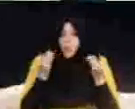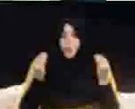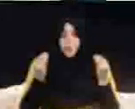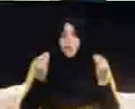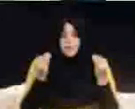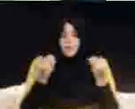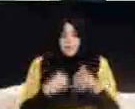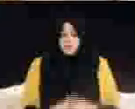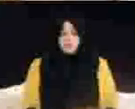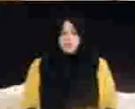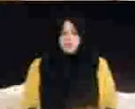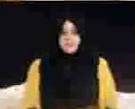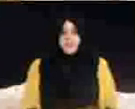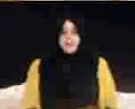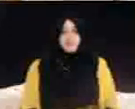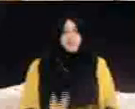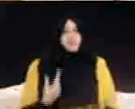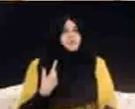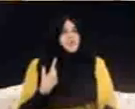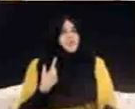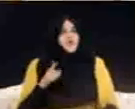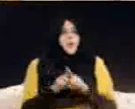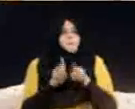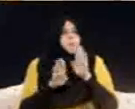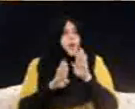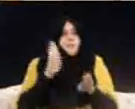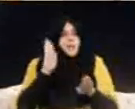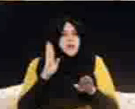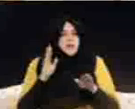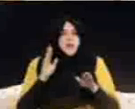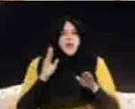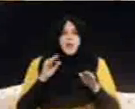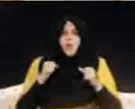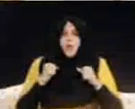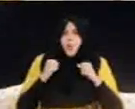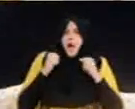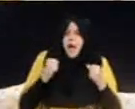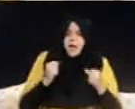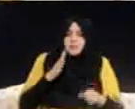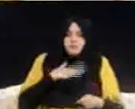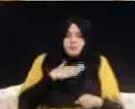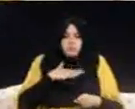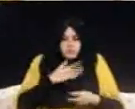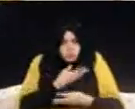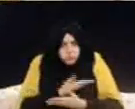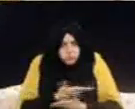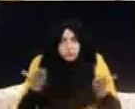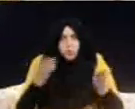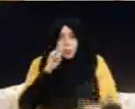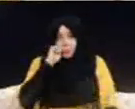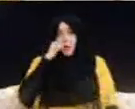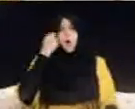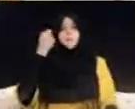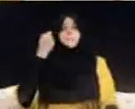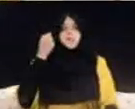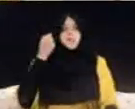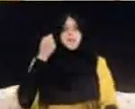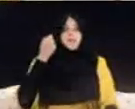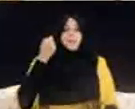الكريمة، من الوفاء والشجاعة والكرم والرجولة،